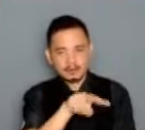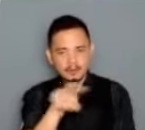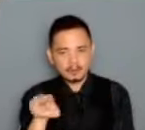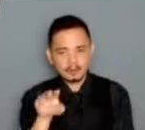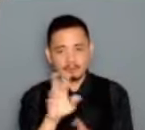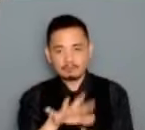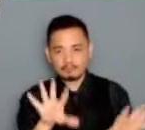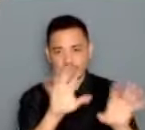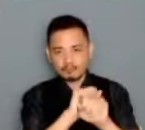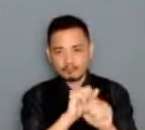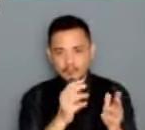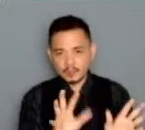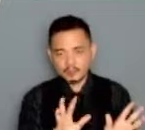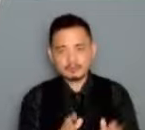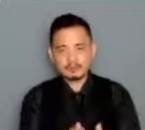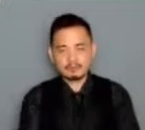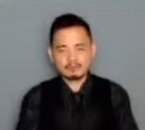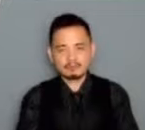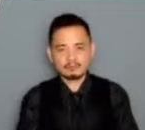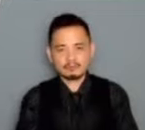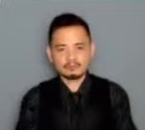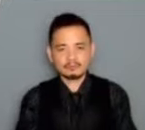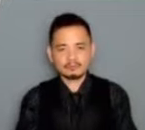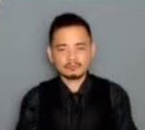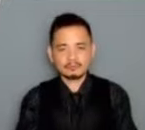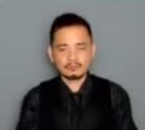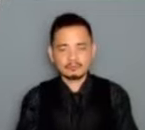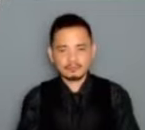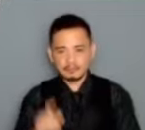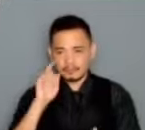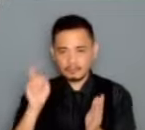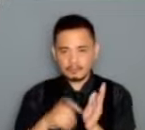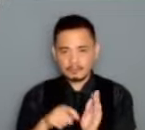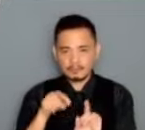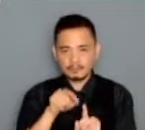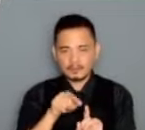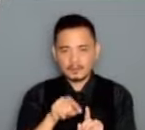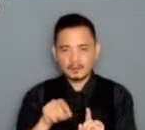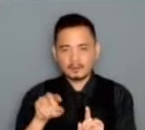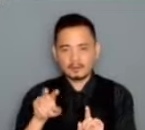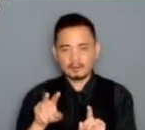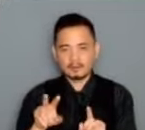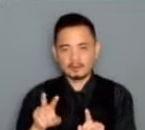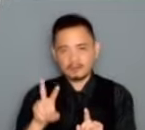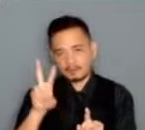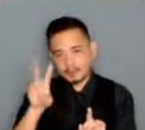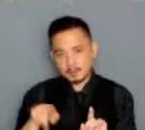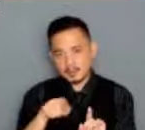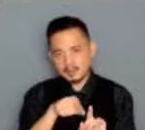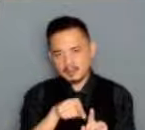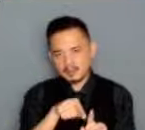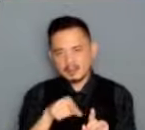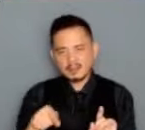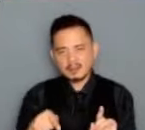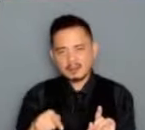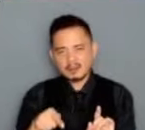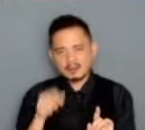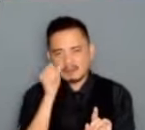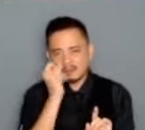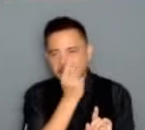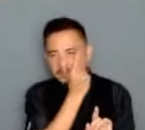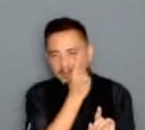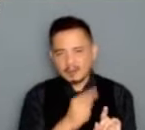me. Noong nakarang taon, unang napansin ang namumuong iringan sa pagitan ni VP Sara at House Speaker Martin Romualdez. Pagkatapos